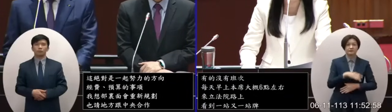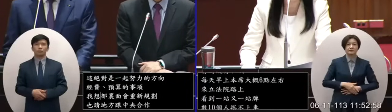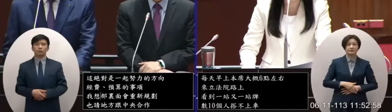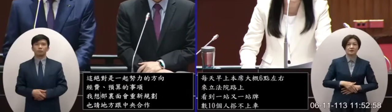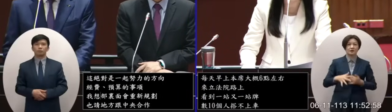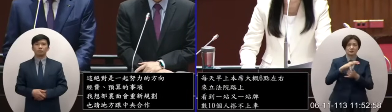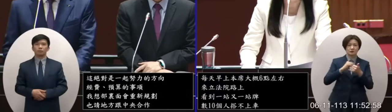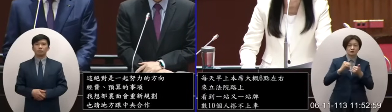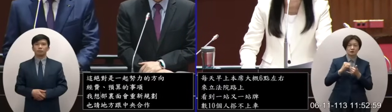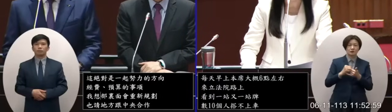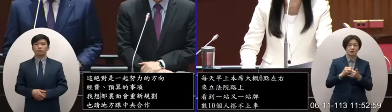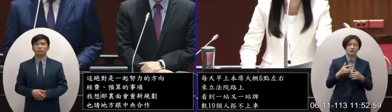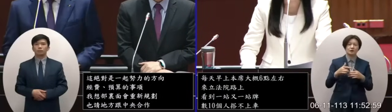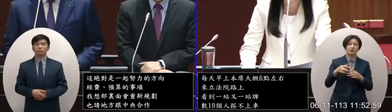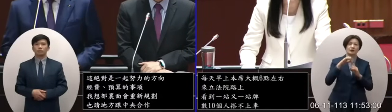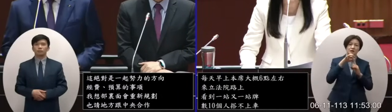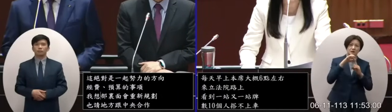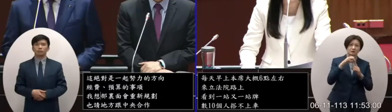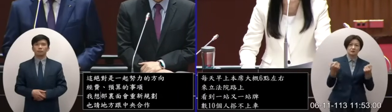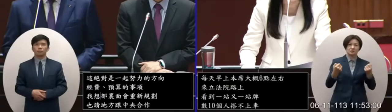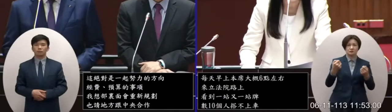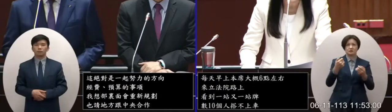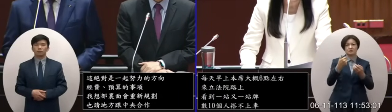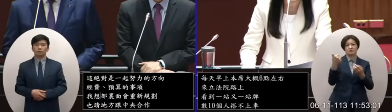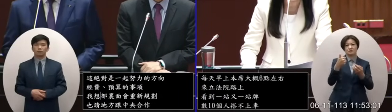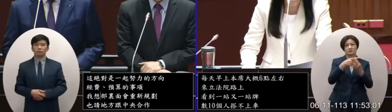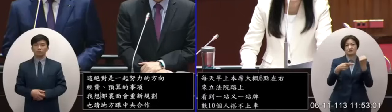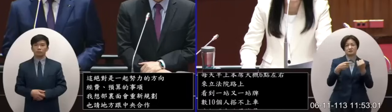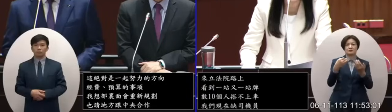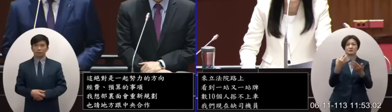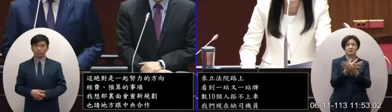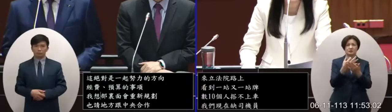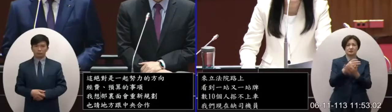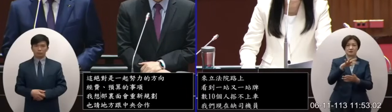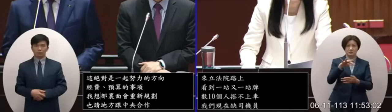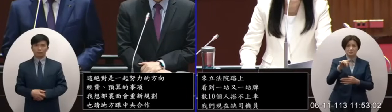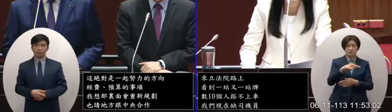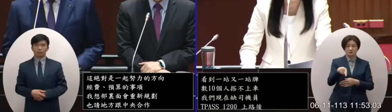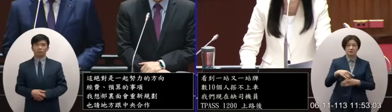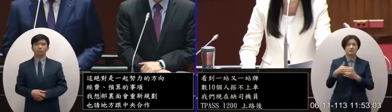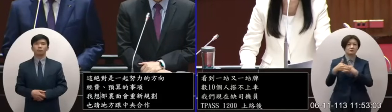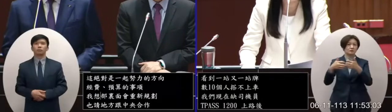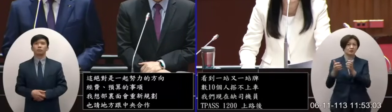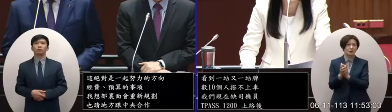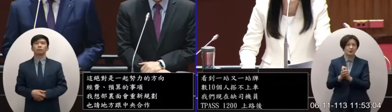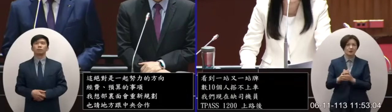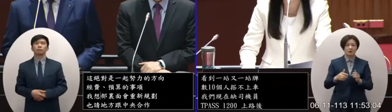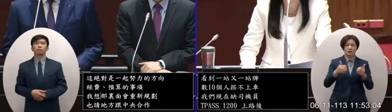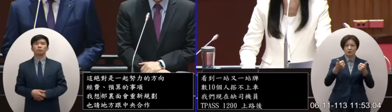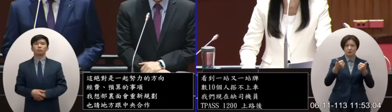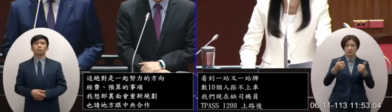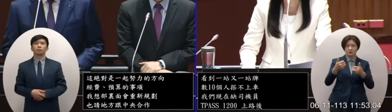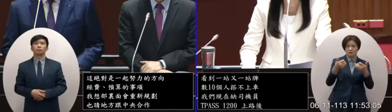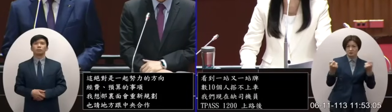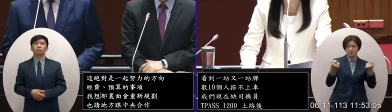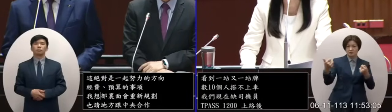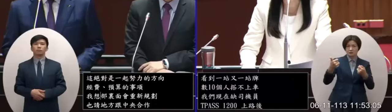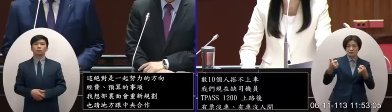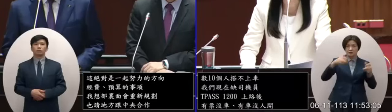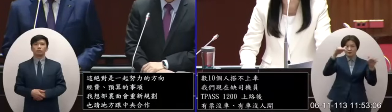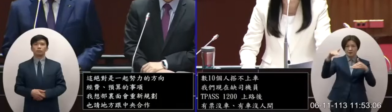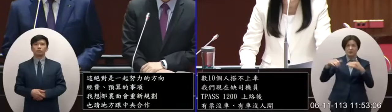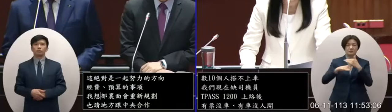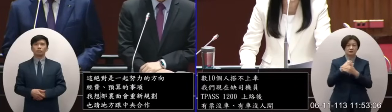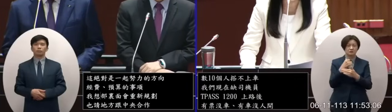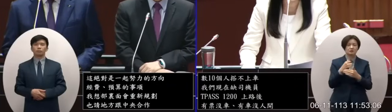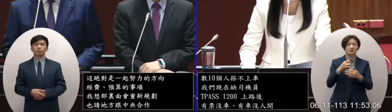客运的这个驾驶哦，大概缺4000人左右。那交通部提出了这个扩大征才方案以后啊，其实后来我